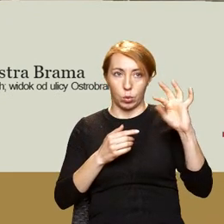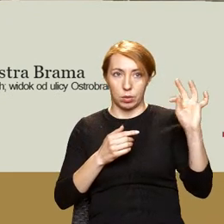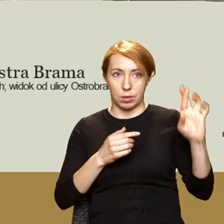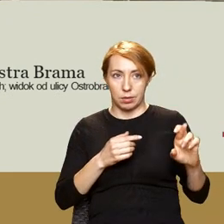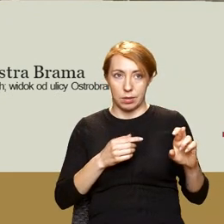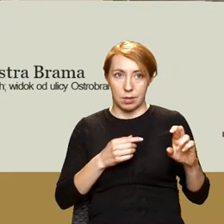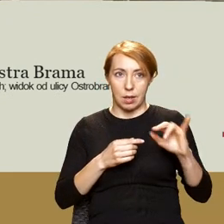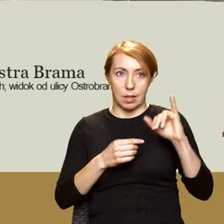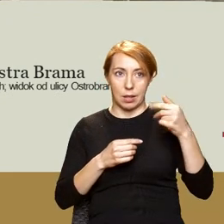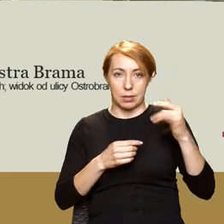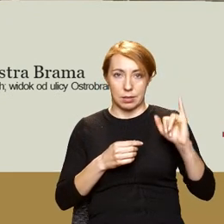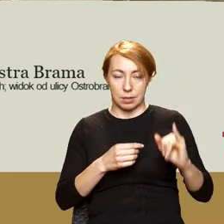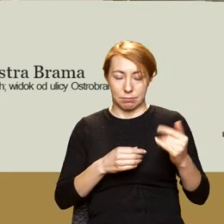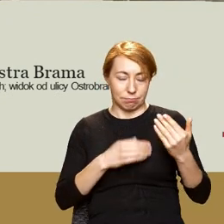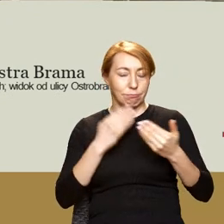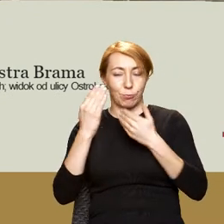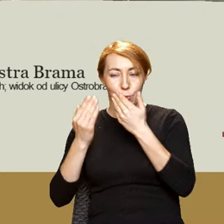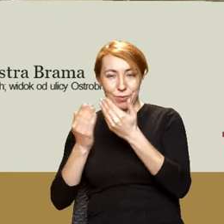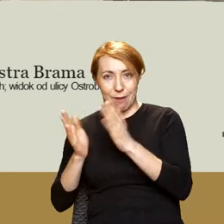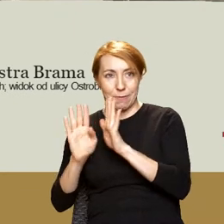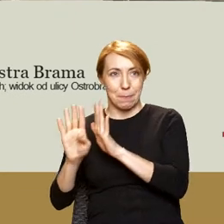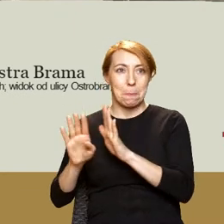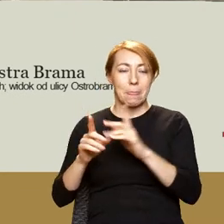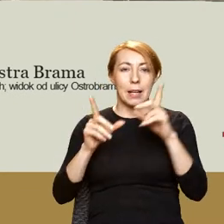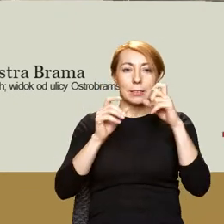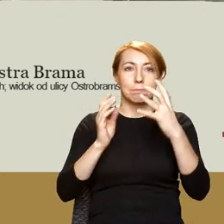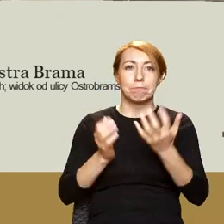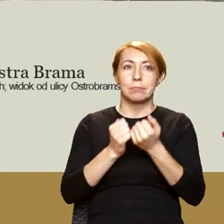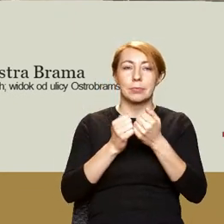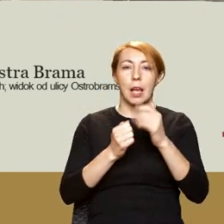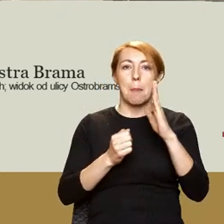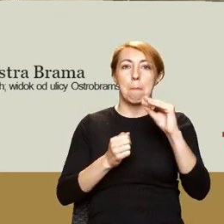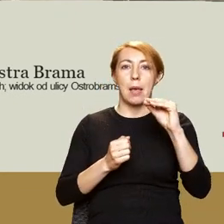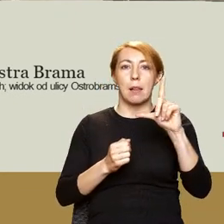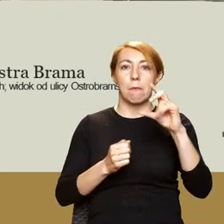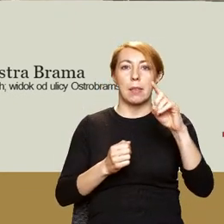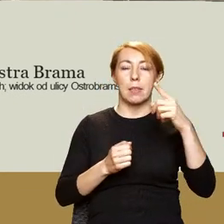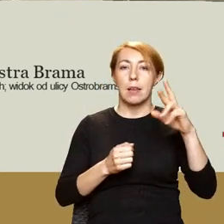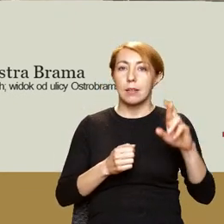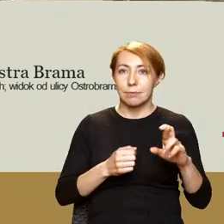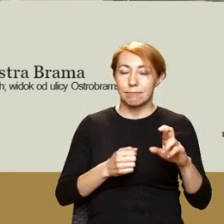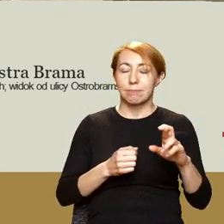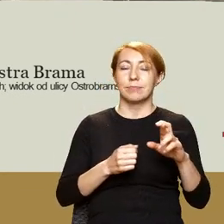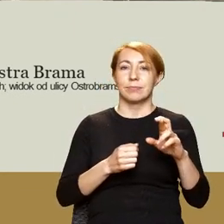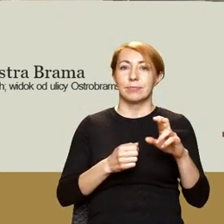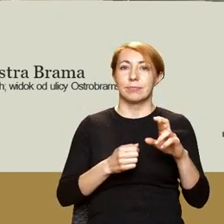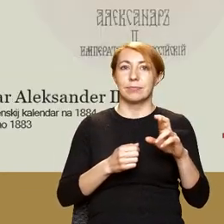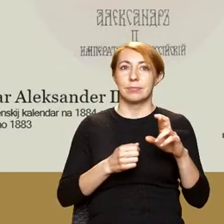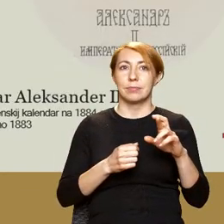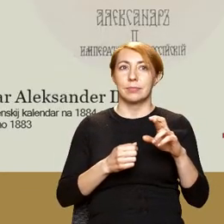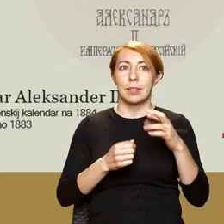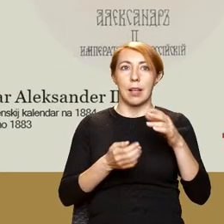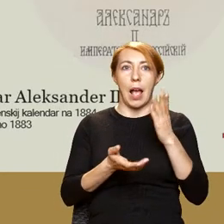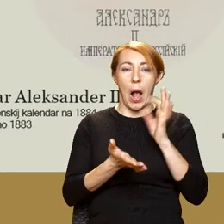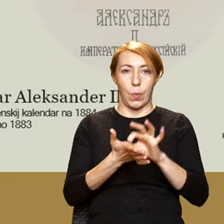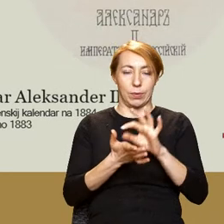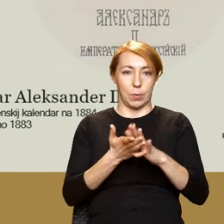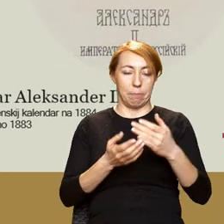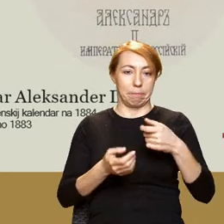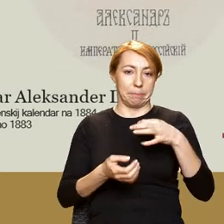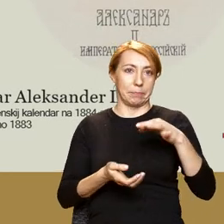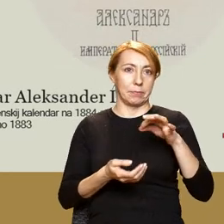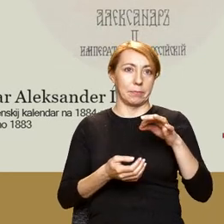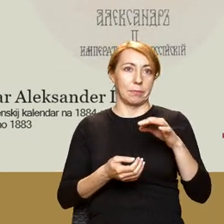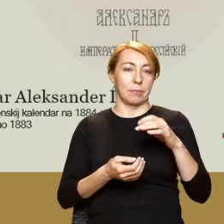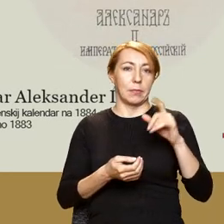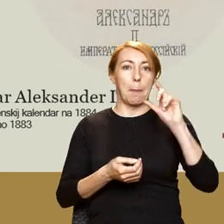Jamskiemu, pozdrawiam, zdjęcie z Belwederu, właśnie w taki sposób pito herbatę. Tak Piłsudski